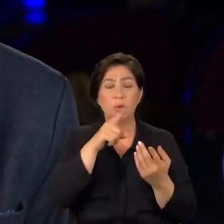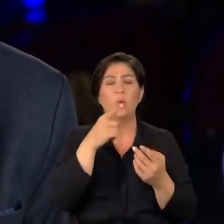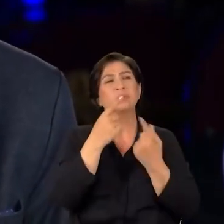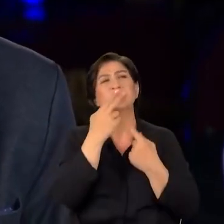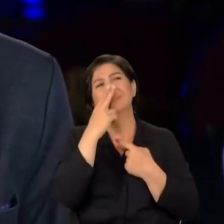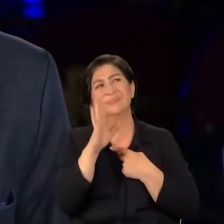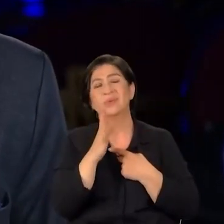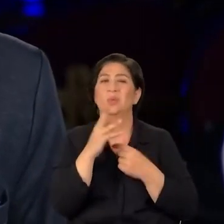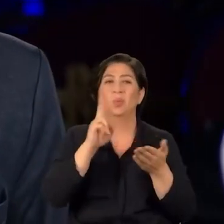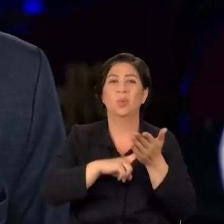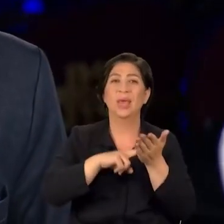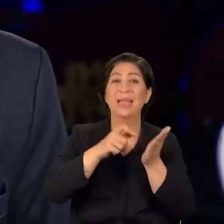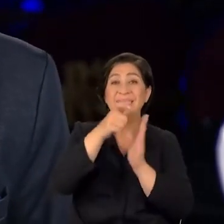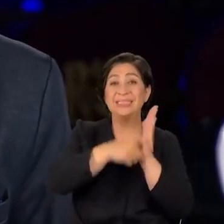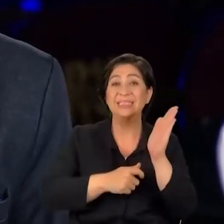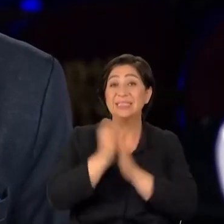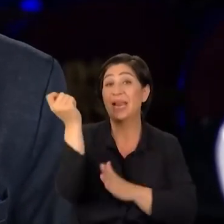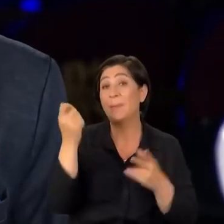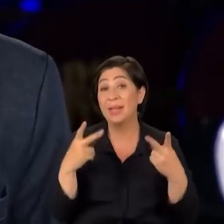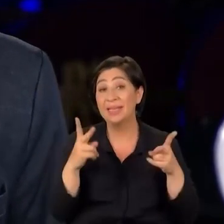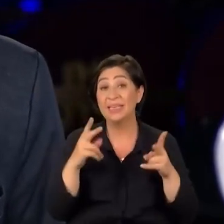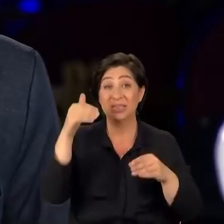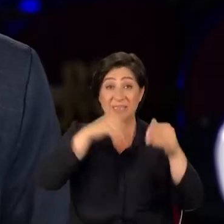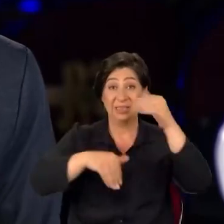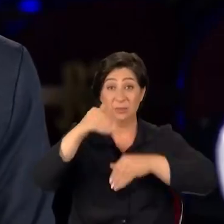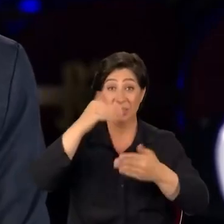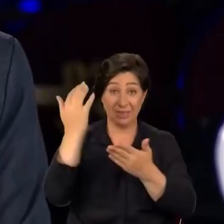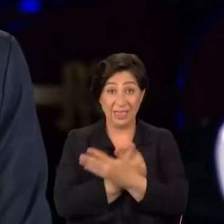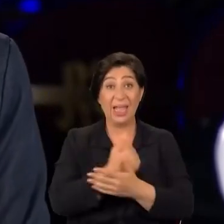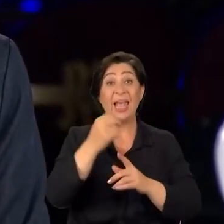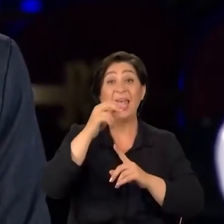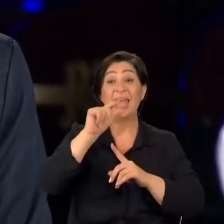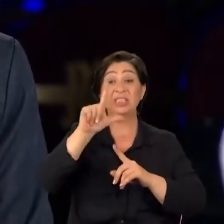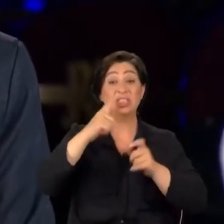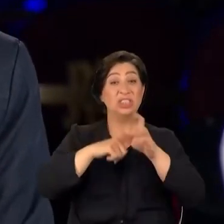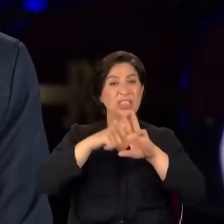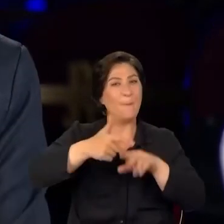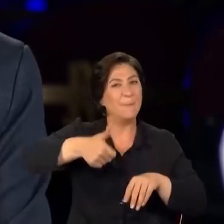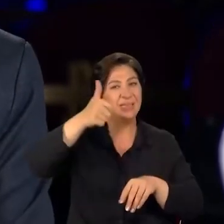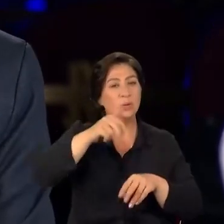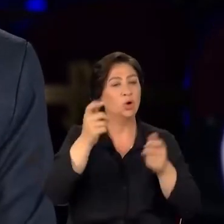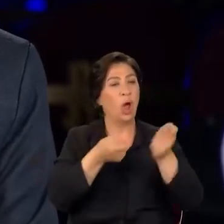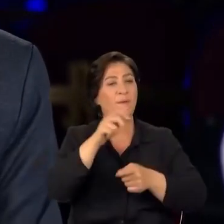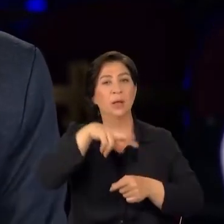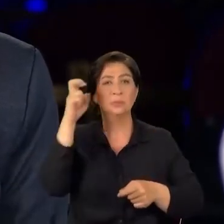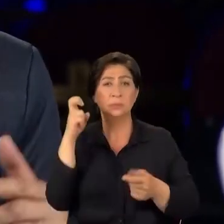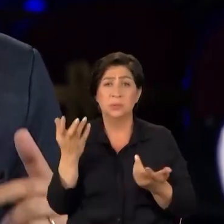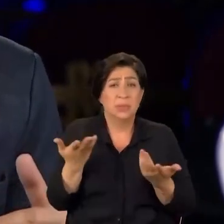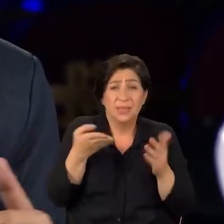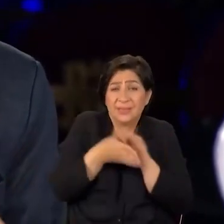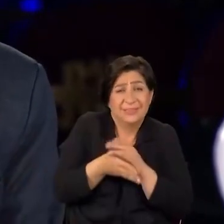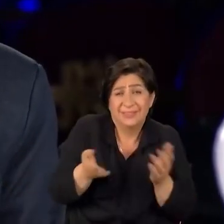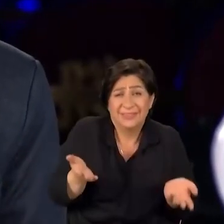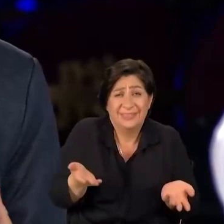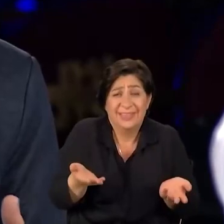beğenmediyse ertesi gün üye listesinden silebilir. Seçimi kazandıysa ilçe başkanlığında görevinden de alınabilir. Bu yapının içine niye girsinler?